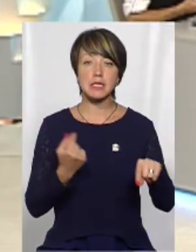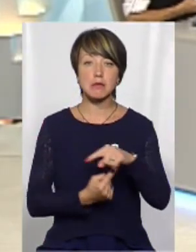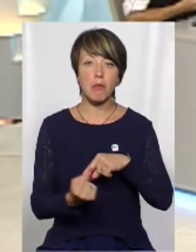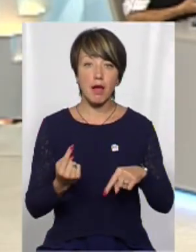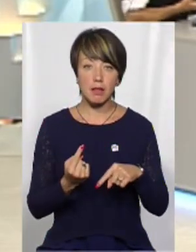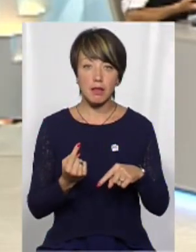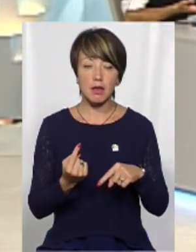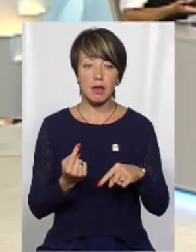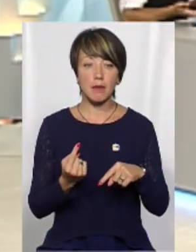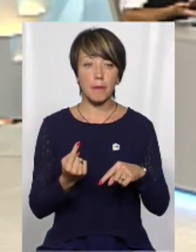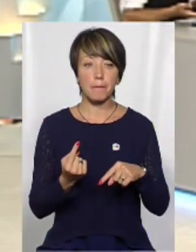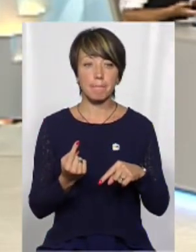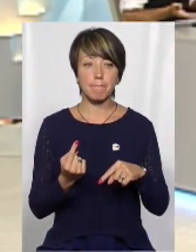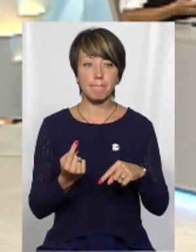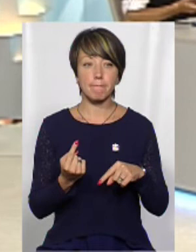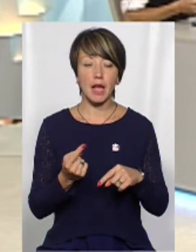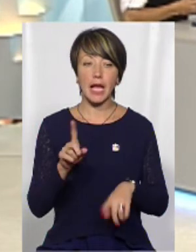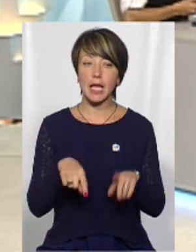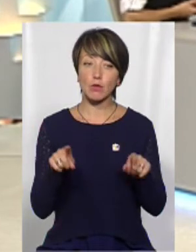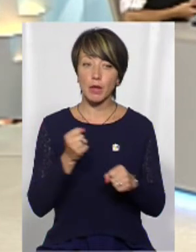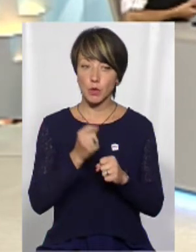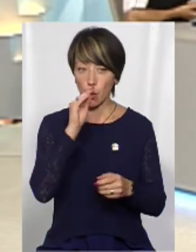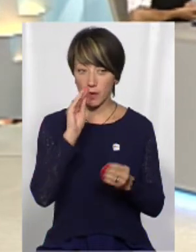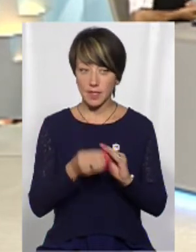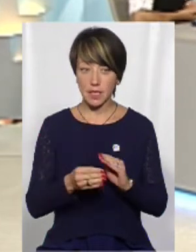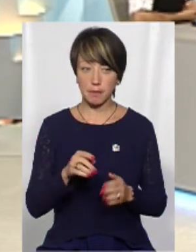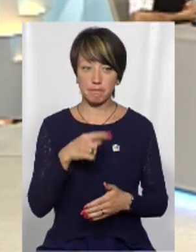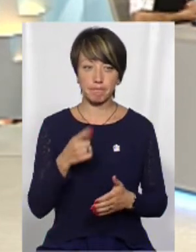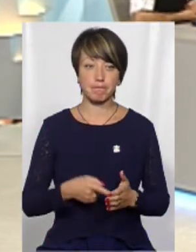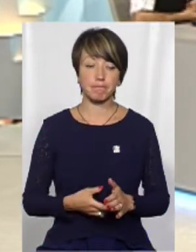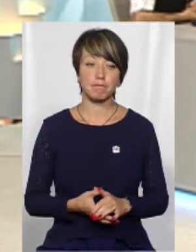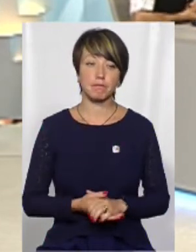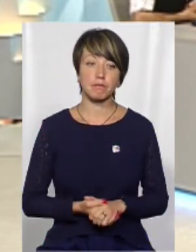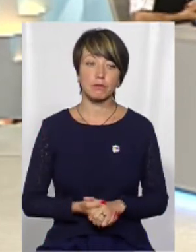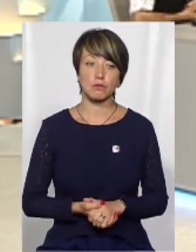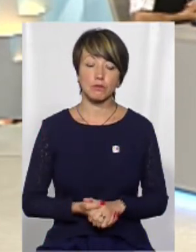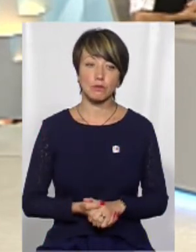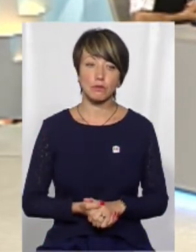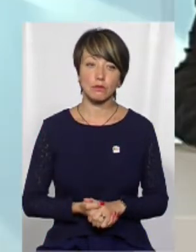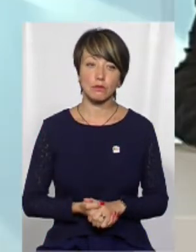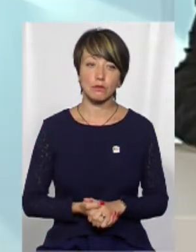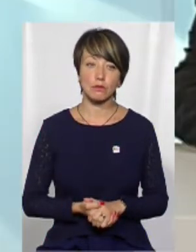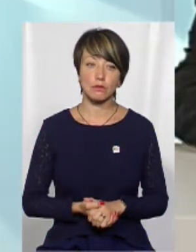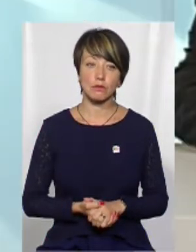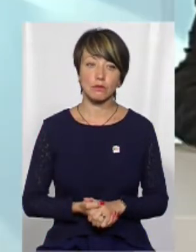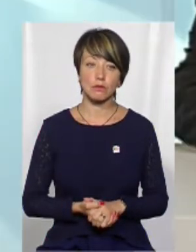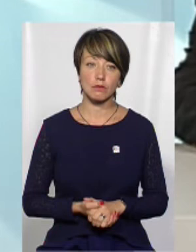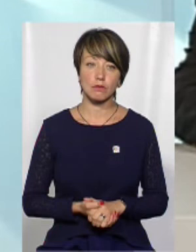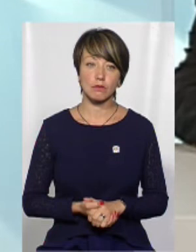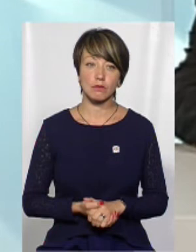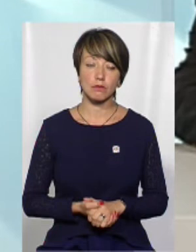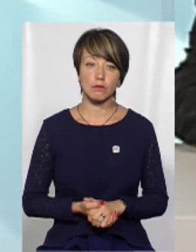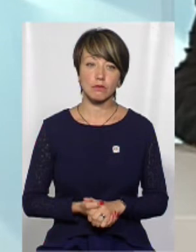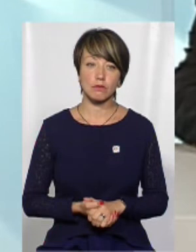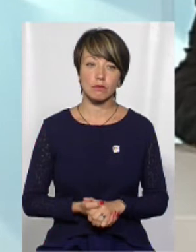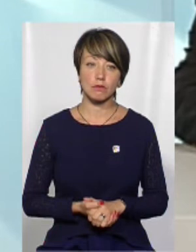бізнесмени, вони іноді працюють в тіні? Que pensez-vous, pourquoi des hommes